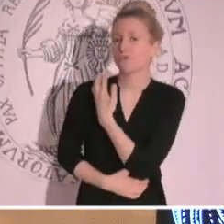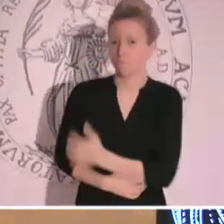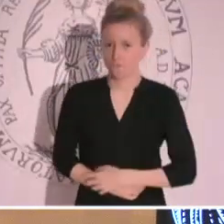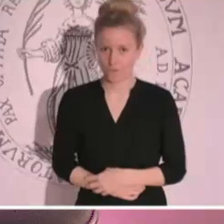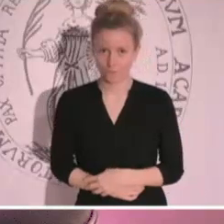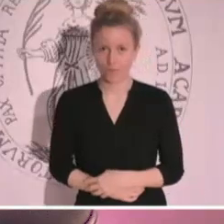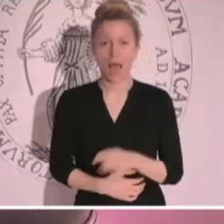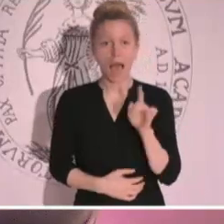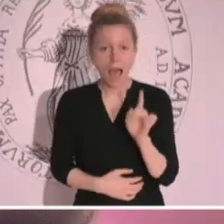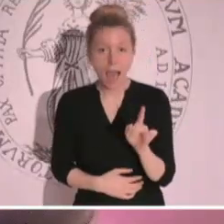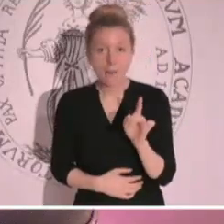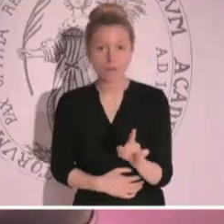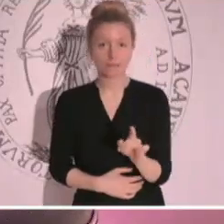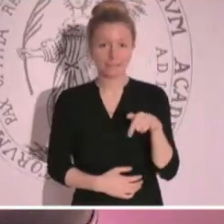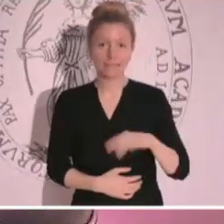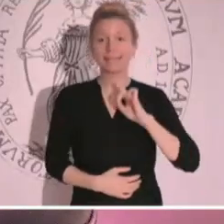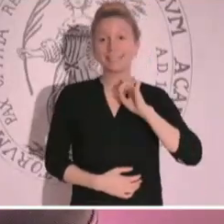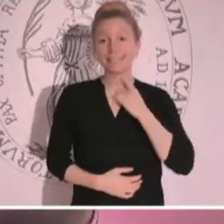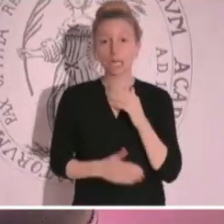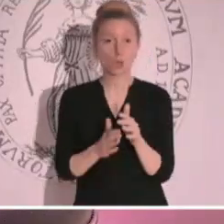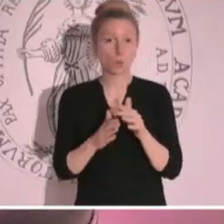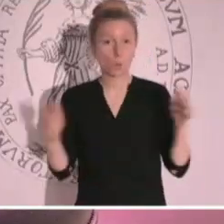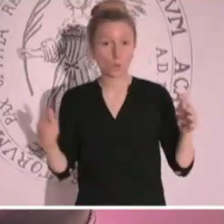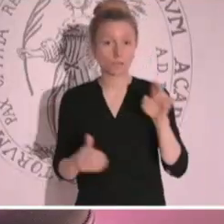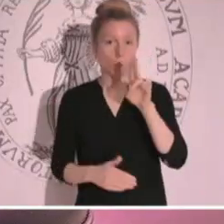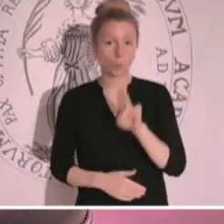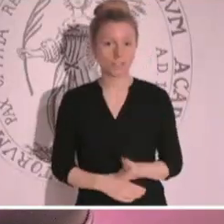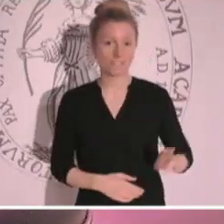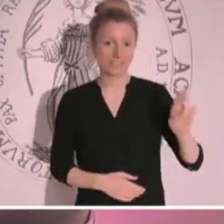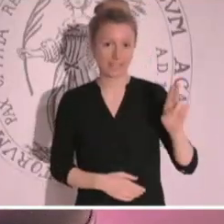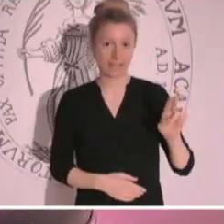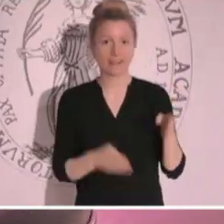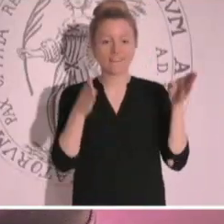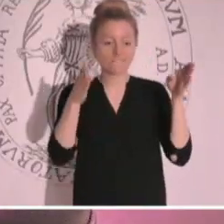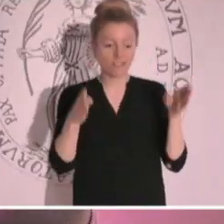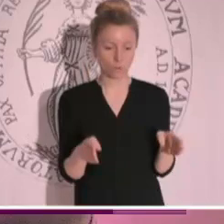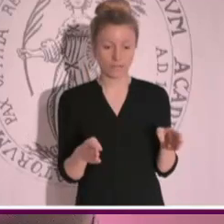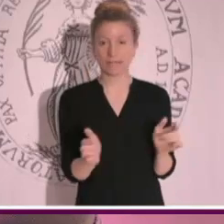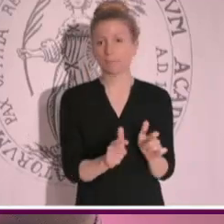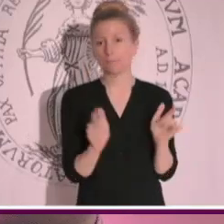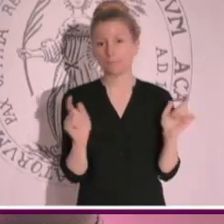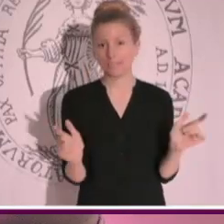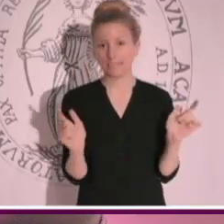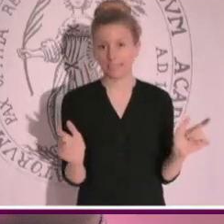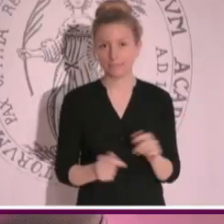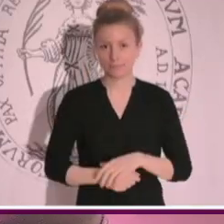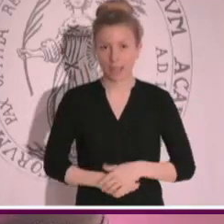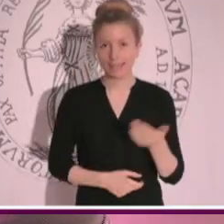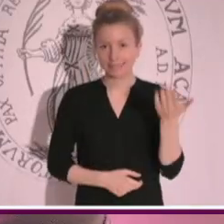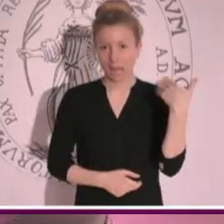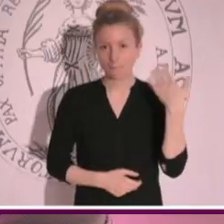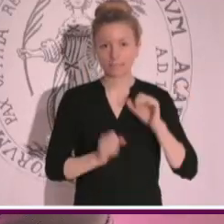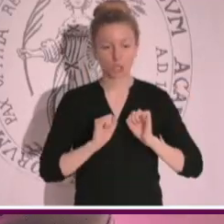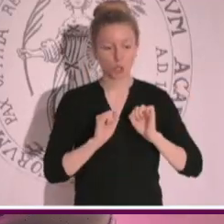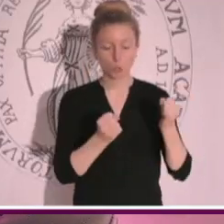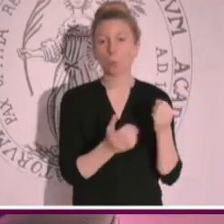der ganz großen Universitäten, es ist auch eine der Gründungsuniversitäten der Christian-Albrechts-Universität. Die Medizin